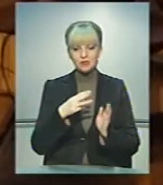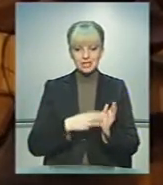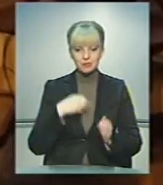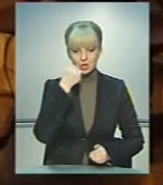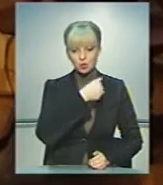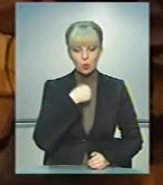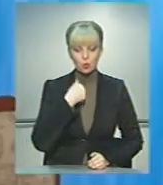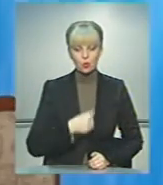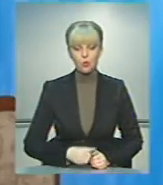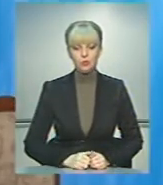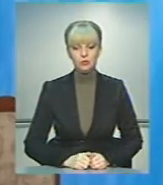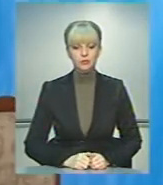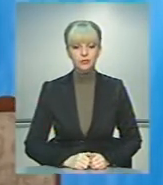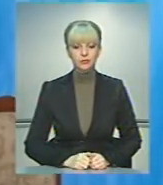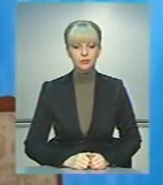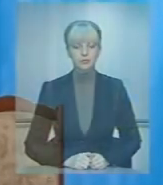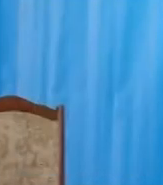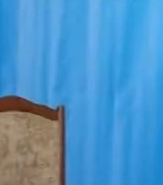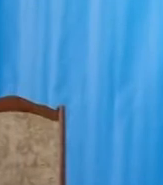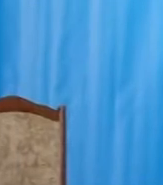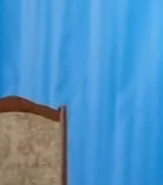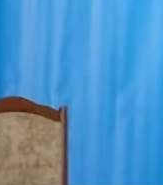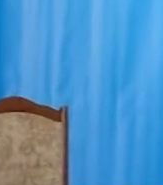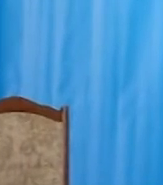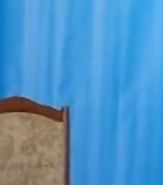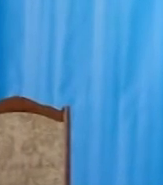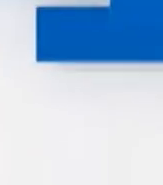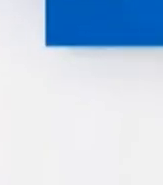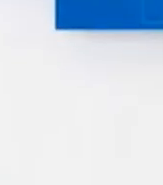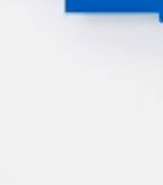року. Марина Буличева, Катерина Дремлюга, телеканал «Буковина».